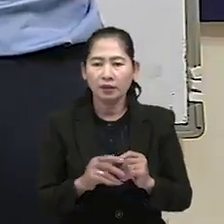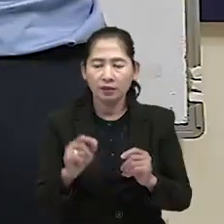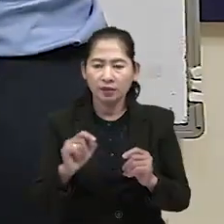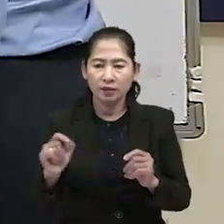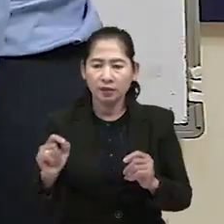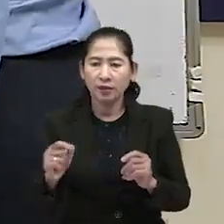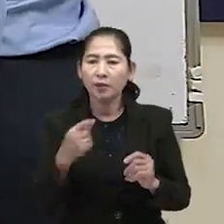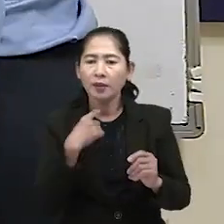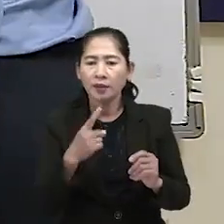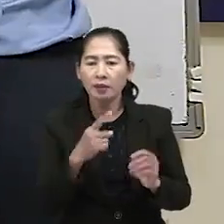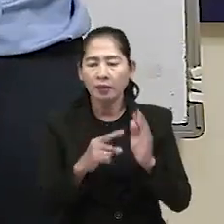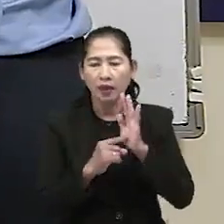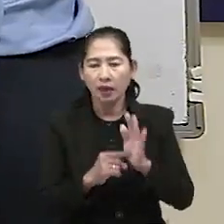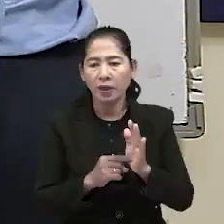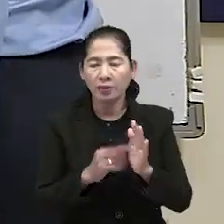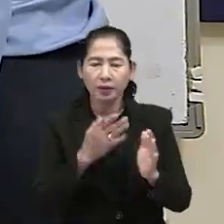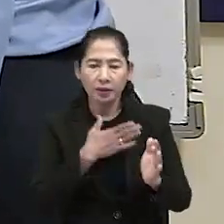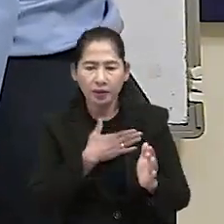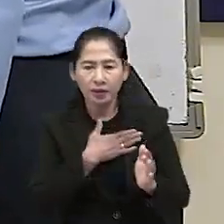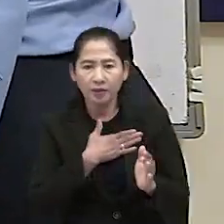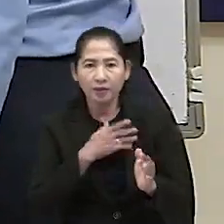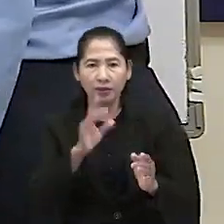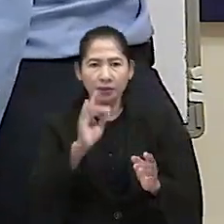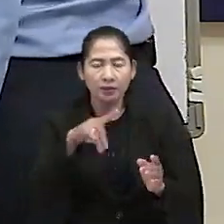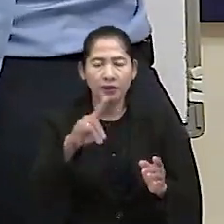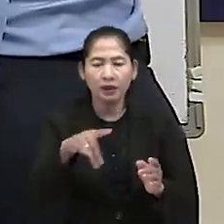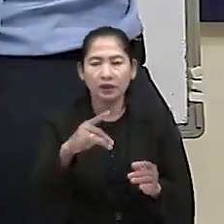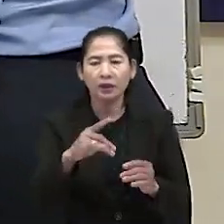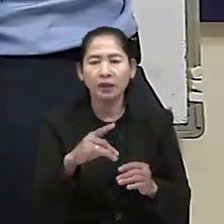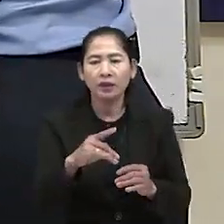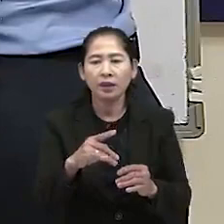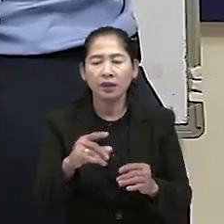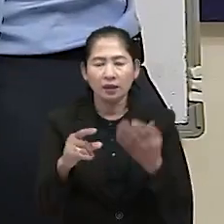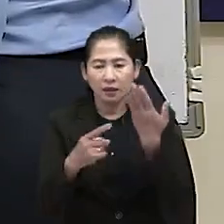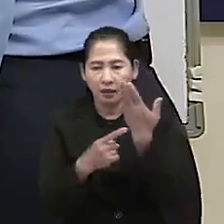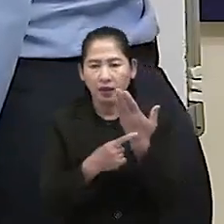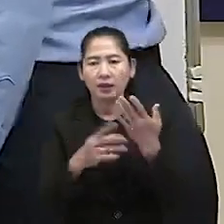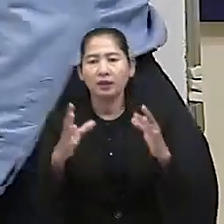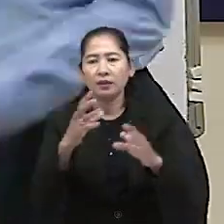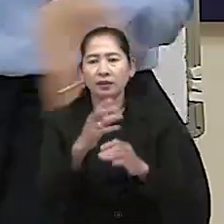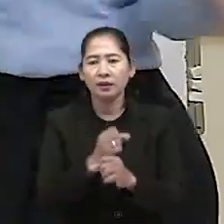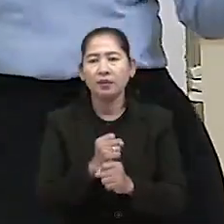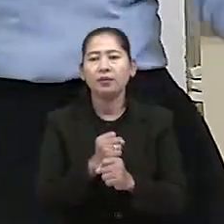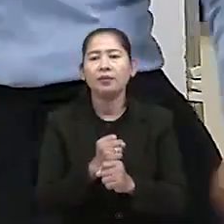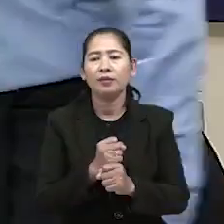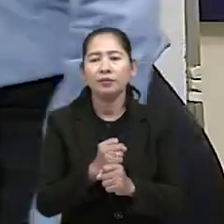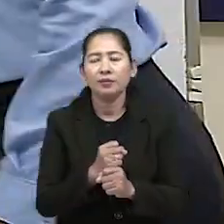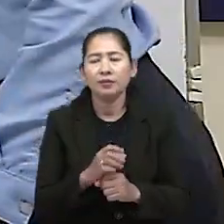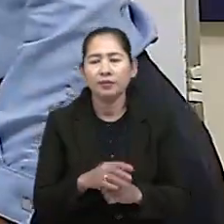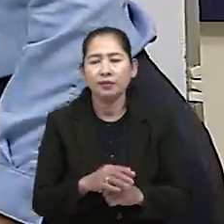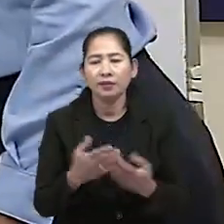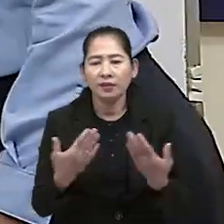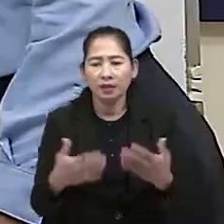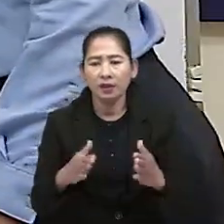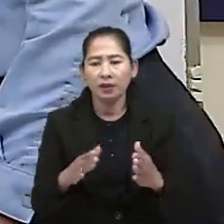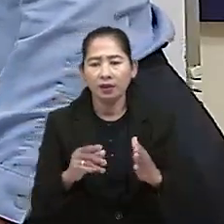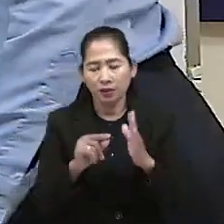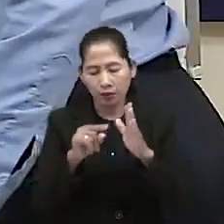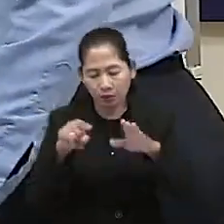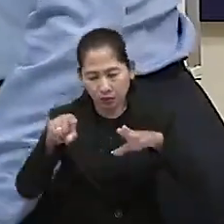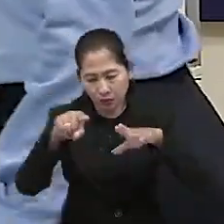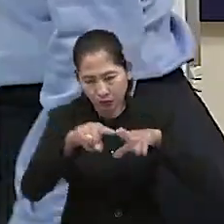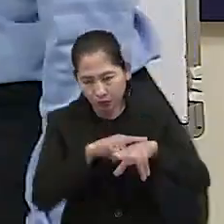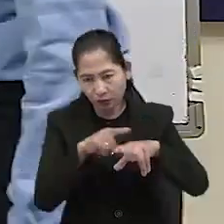សរសេររៀបរាប់ណាបង្ហាញពីអារម្មណ៍កូនចំពោះសត្វចំពោះអីចឹងណាខណ្ឌចប់អស់សេចក្តីហើយកូនគូបន្តពី